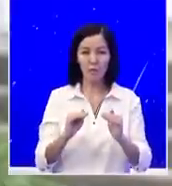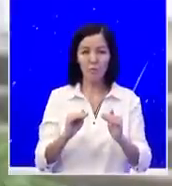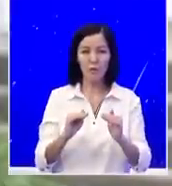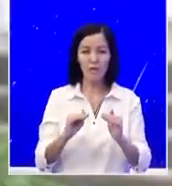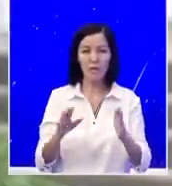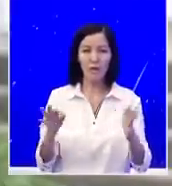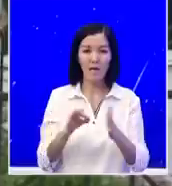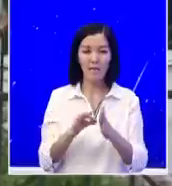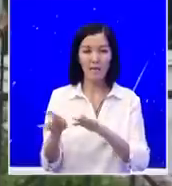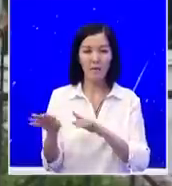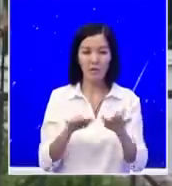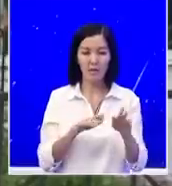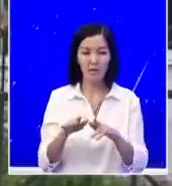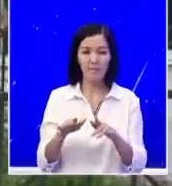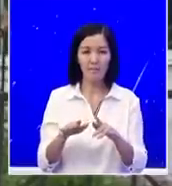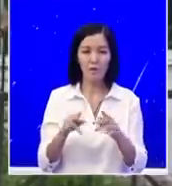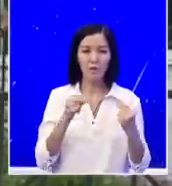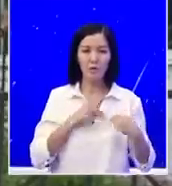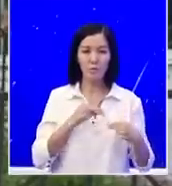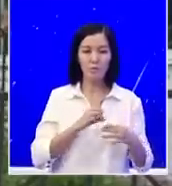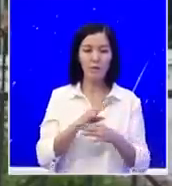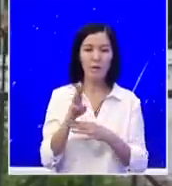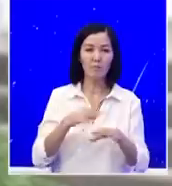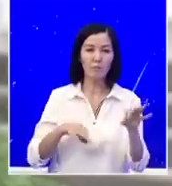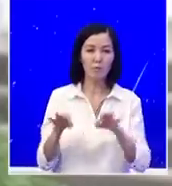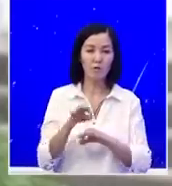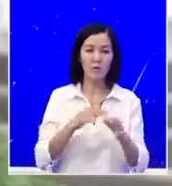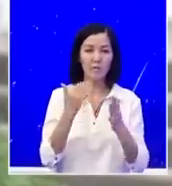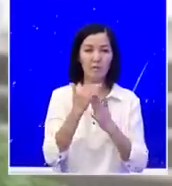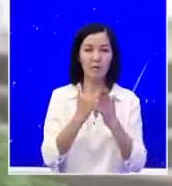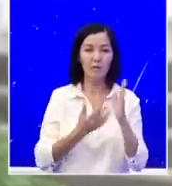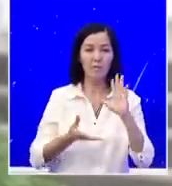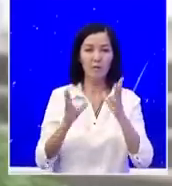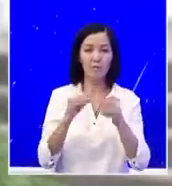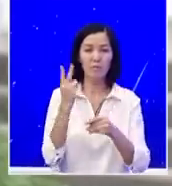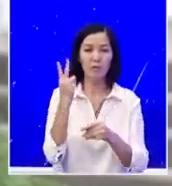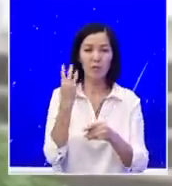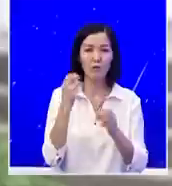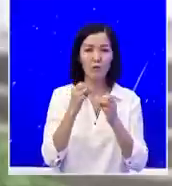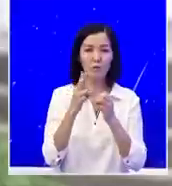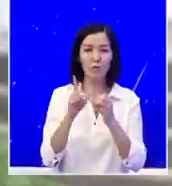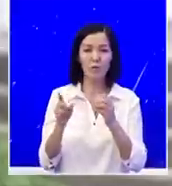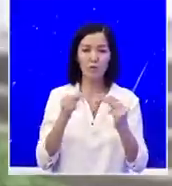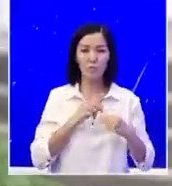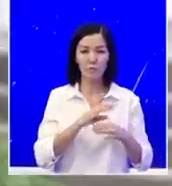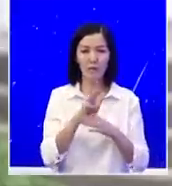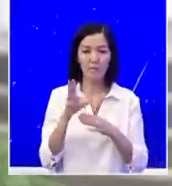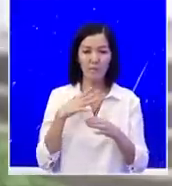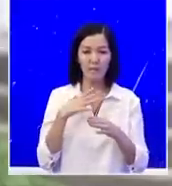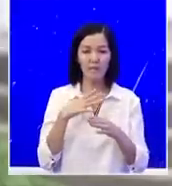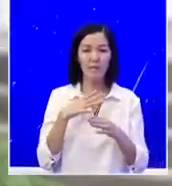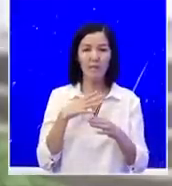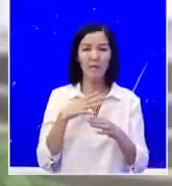жатқан шара. Жұмыспен қамту жол картасы бағдарламасы бойынша бізде 212 адам жұмыспен қамтылады. Осы как раз